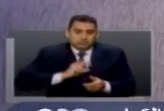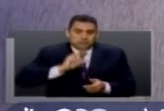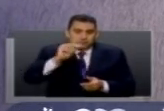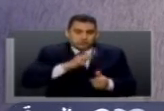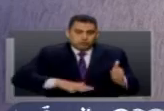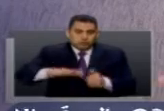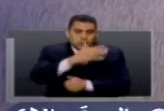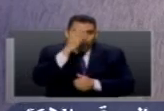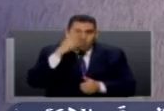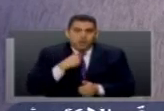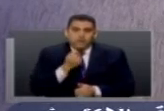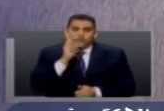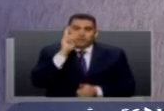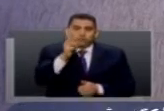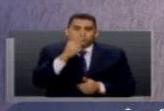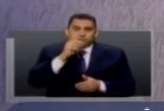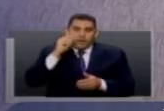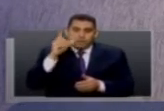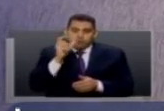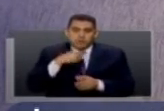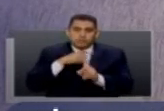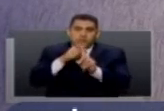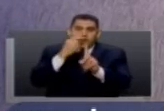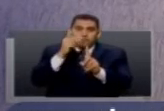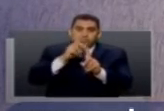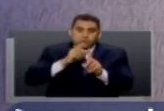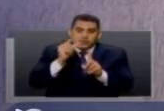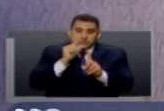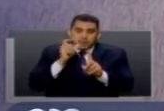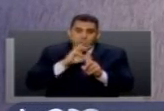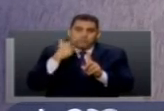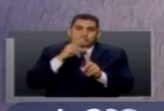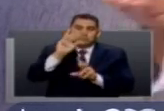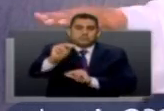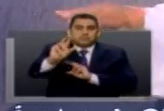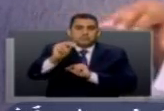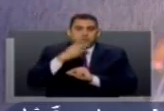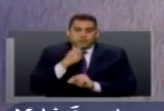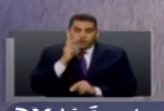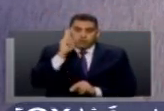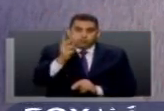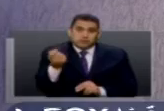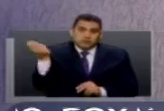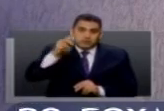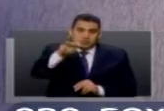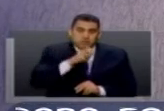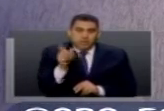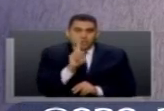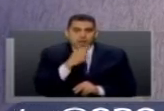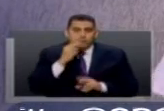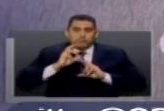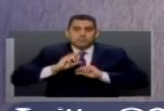الجز كان خلاصه ما فيها لنا ما لهم وعلينا ما عليهم المساواه الكليه في حقوق